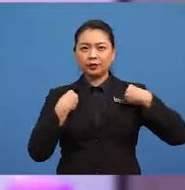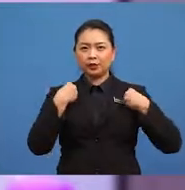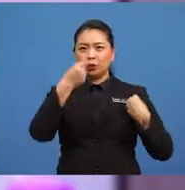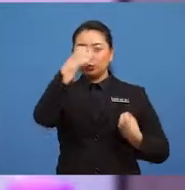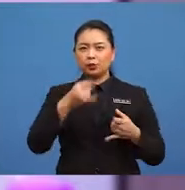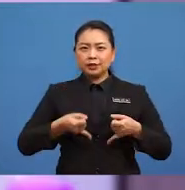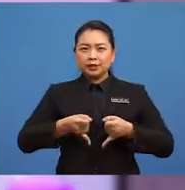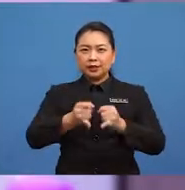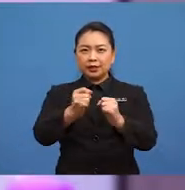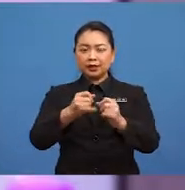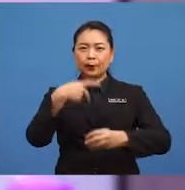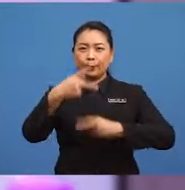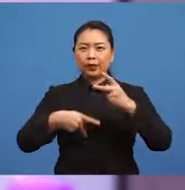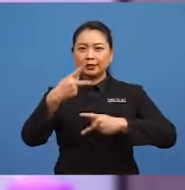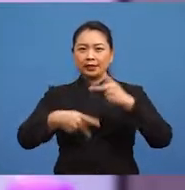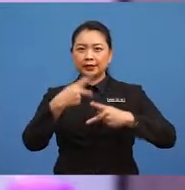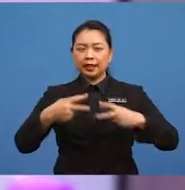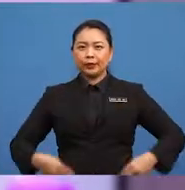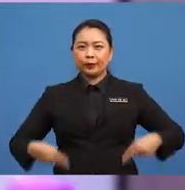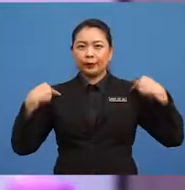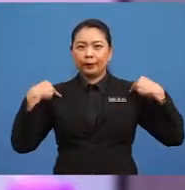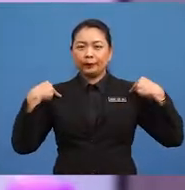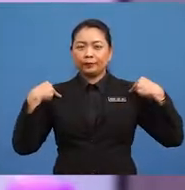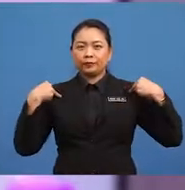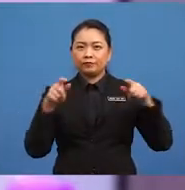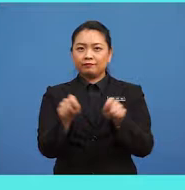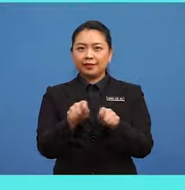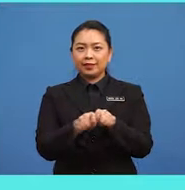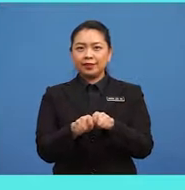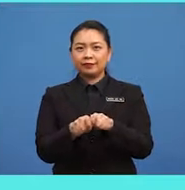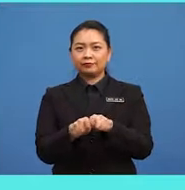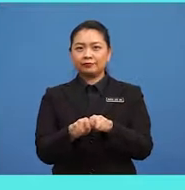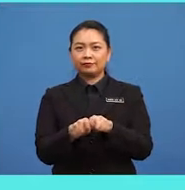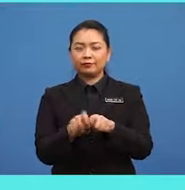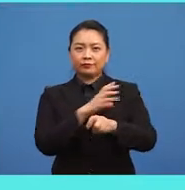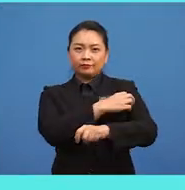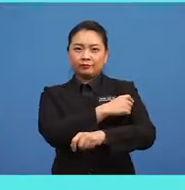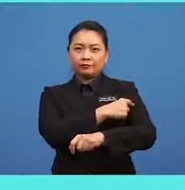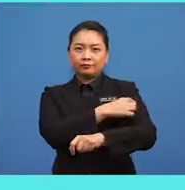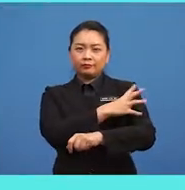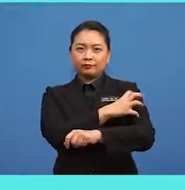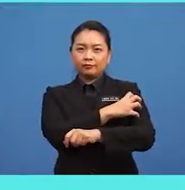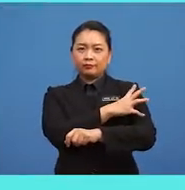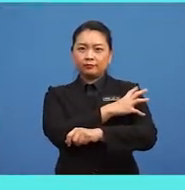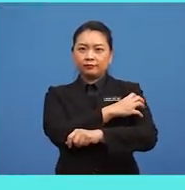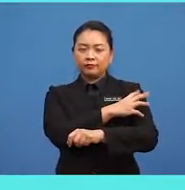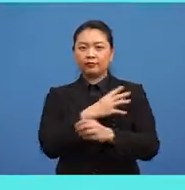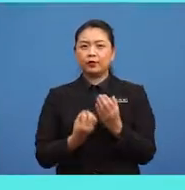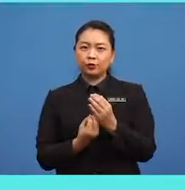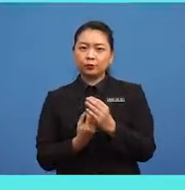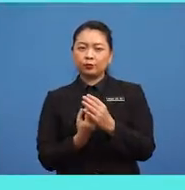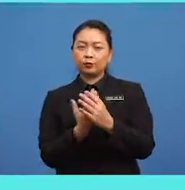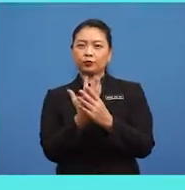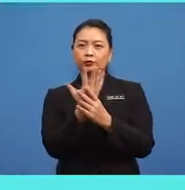untuk menjalankan proses-proses hidup seperti pengecutan otot,